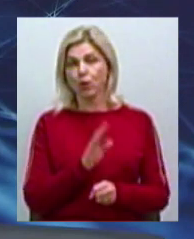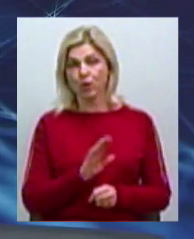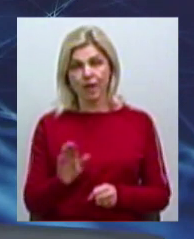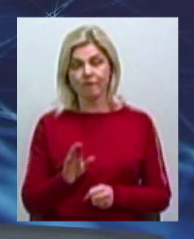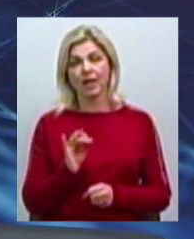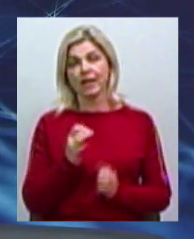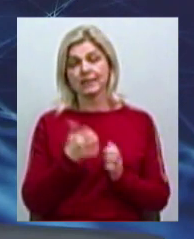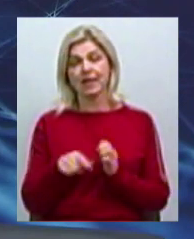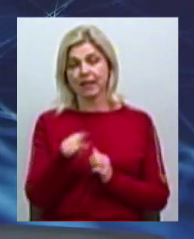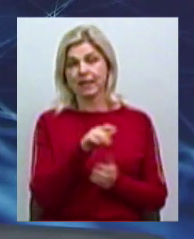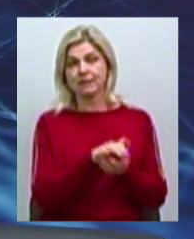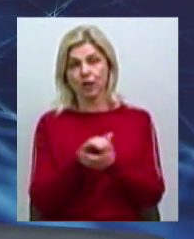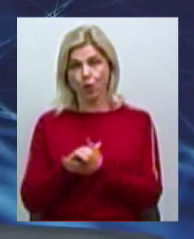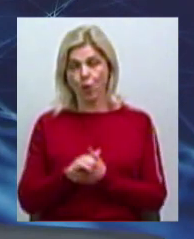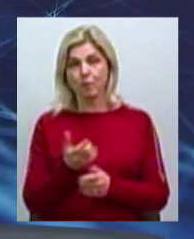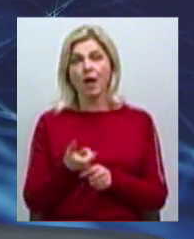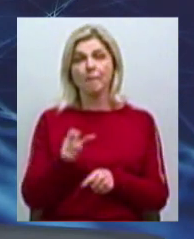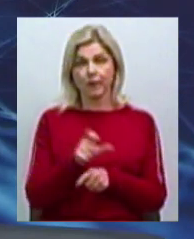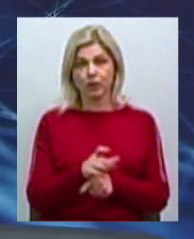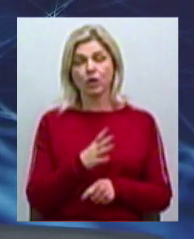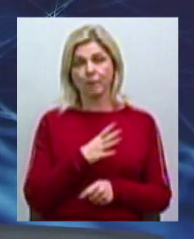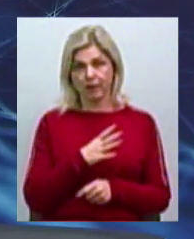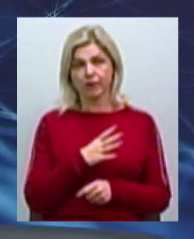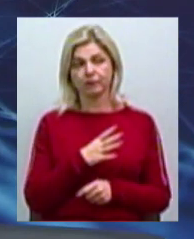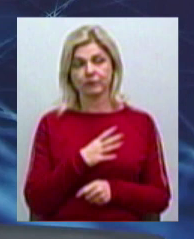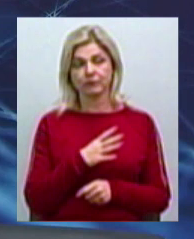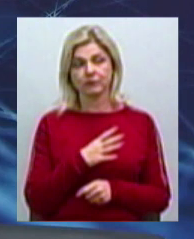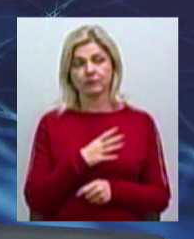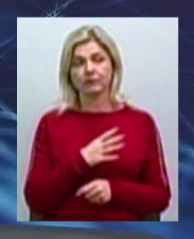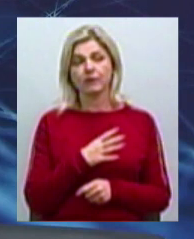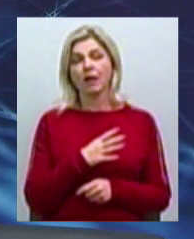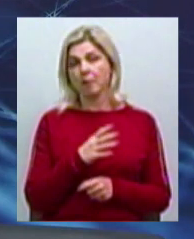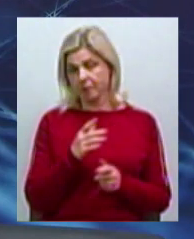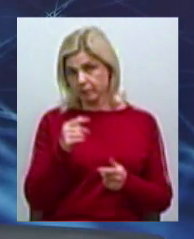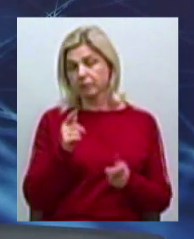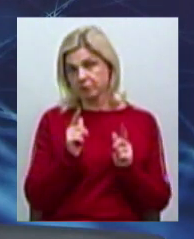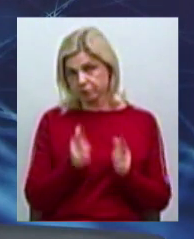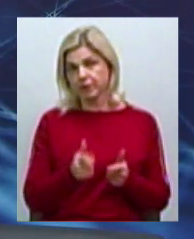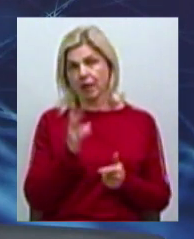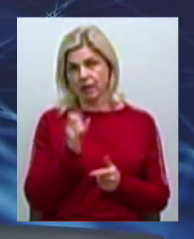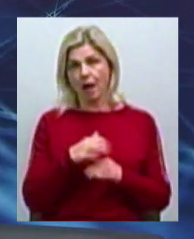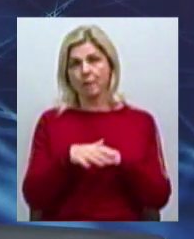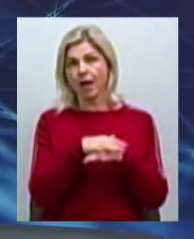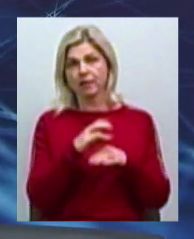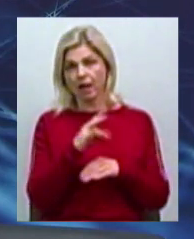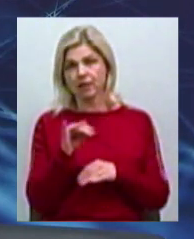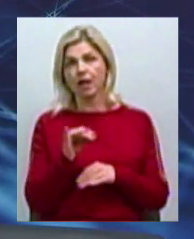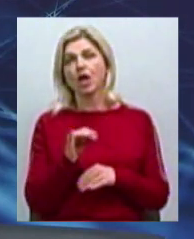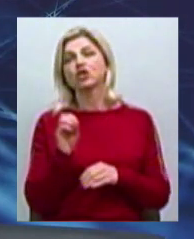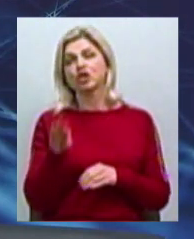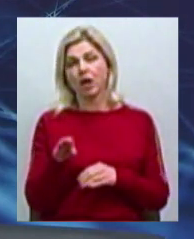принципі, серед знайомих більшість була прихильніша до подій на Майдані, ніж на протилежному боці.